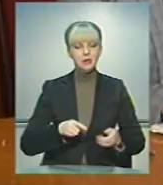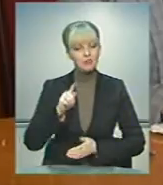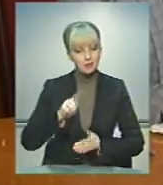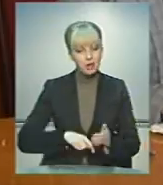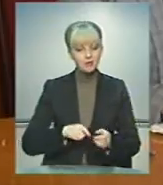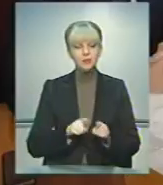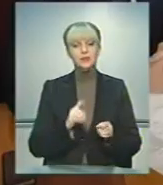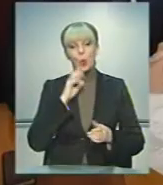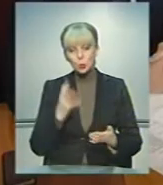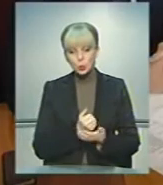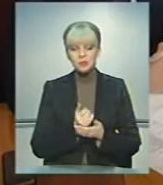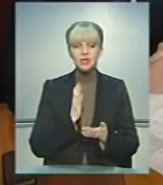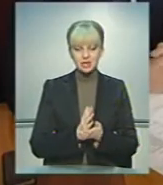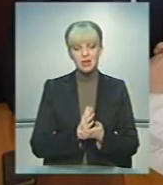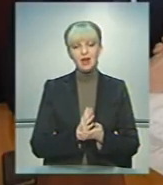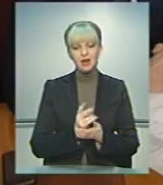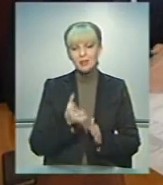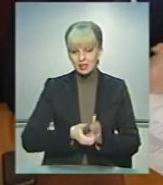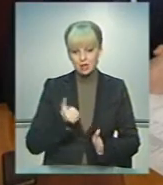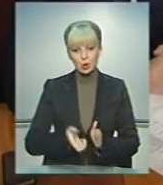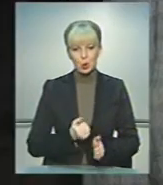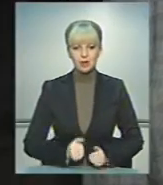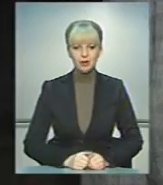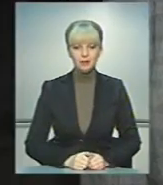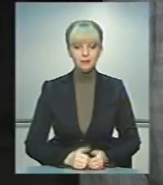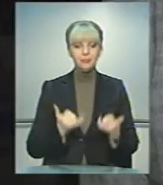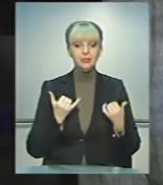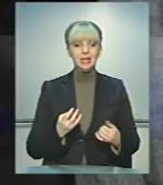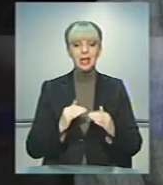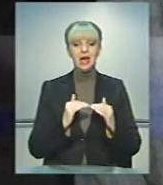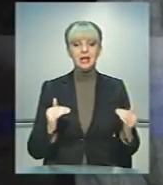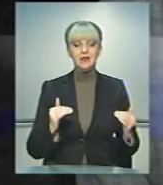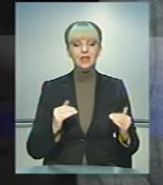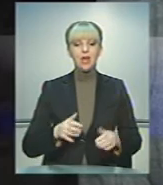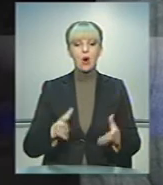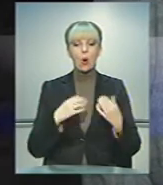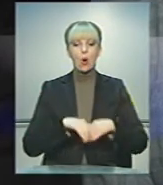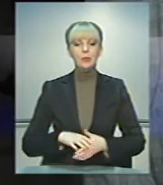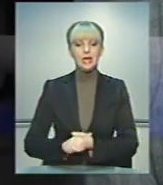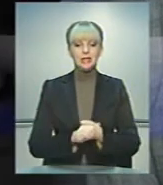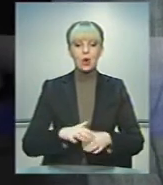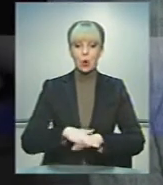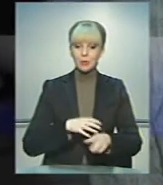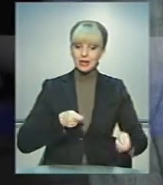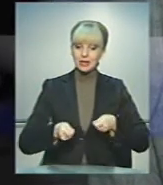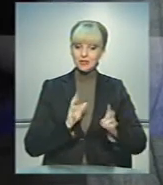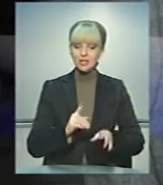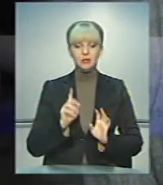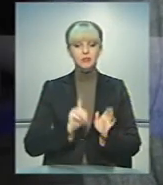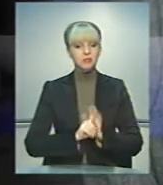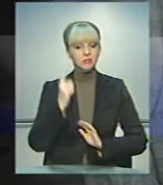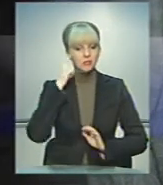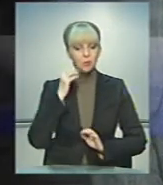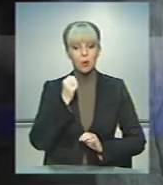що попри успіхи, є і очевидні недоліки. Нині на рівні об'єднаних громад керівництво починає тільки думати